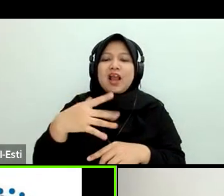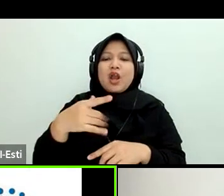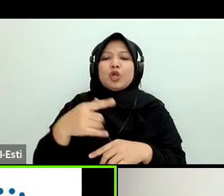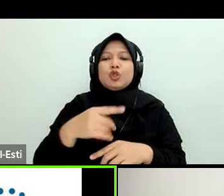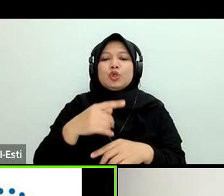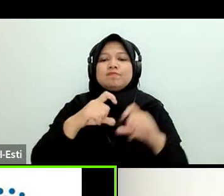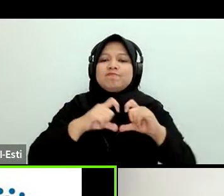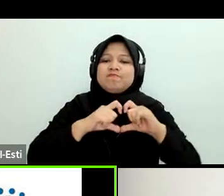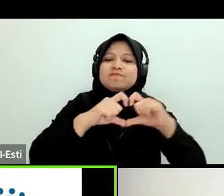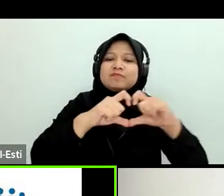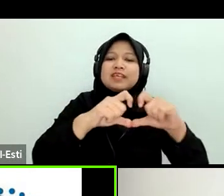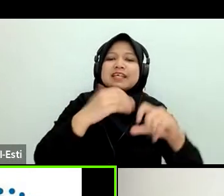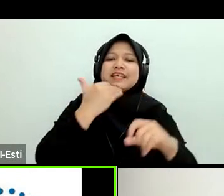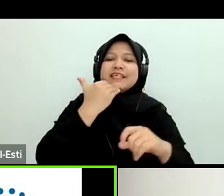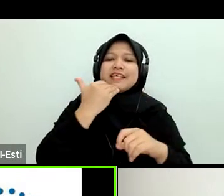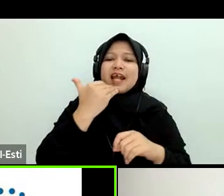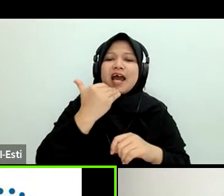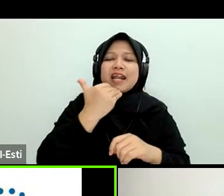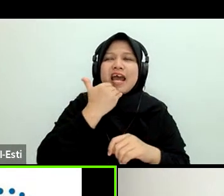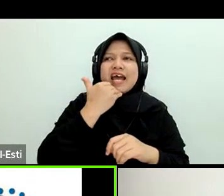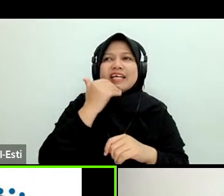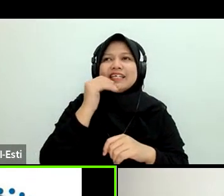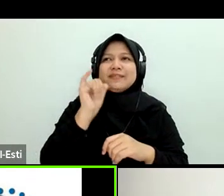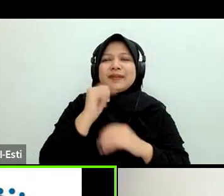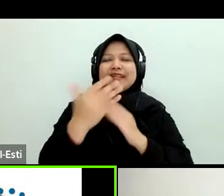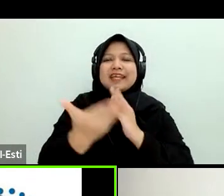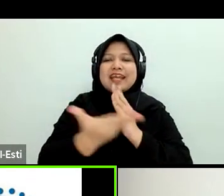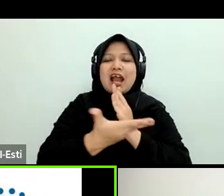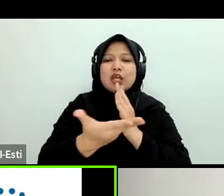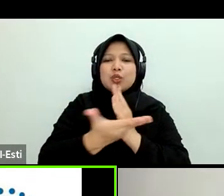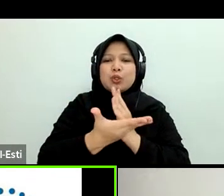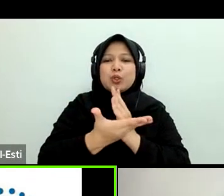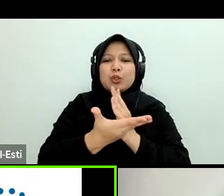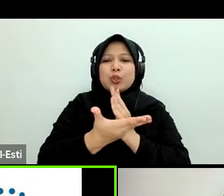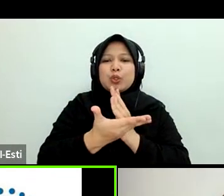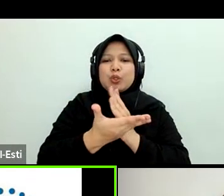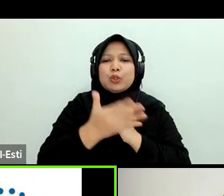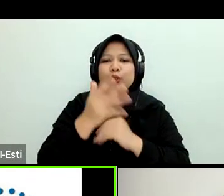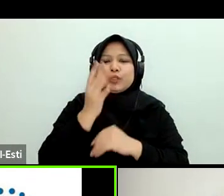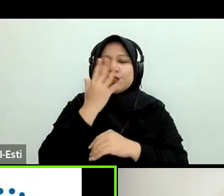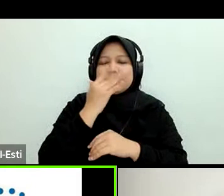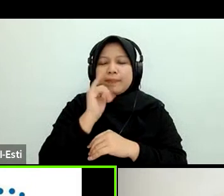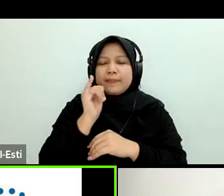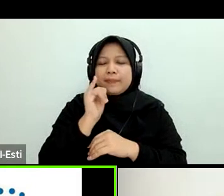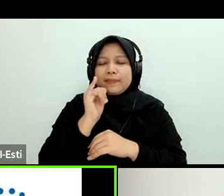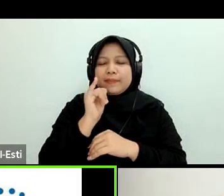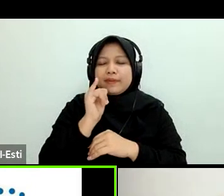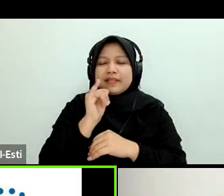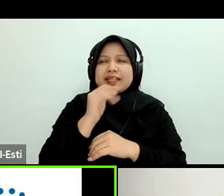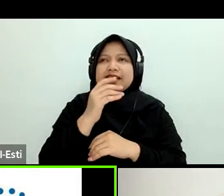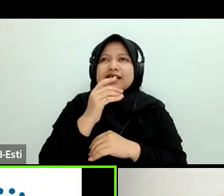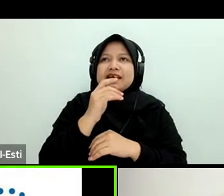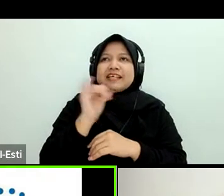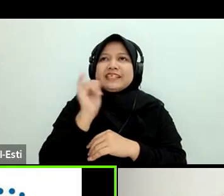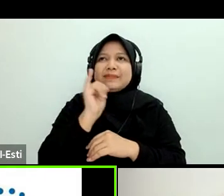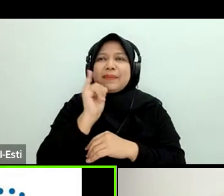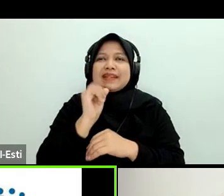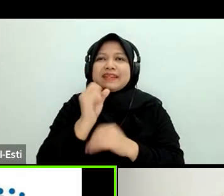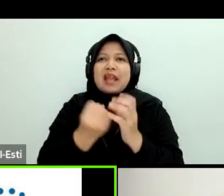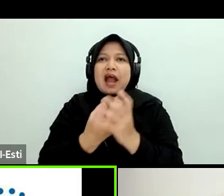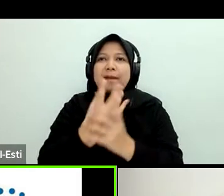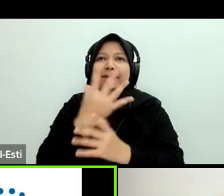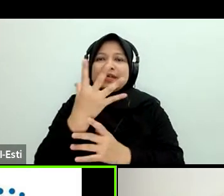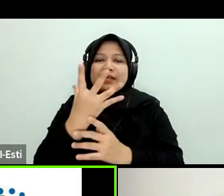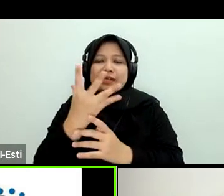menjadi es seperti api yang menjadikan eh kepada dari api kepada kayu menjadikannya Abu itu kan